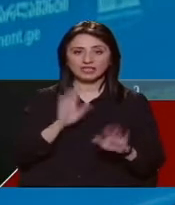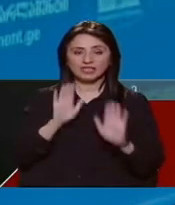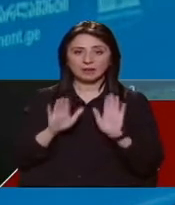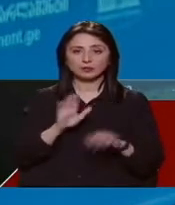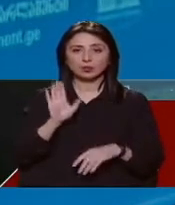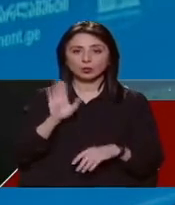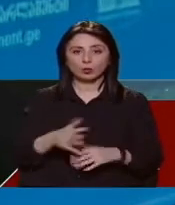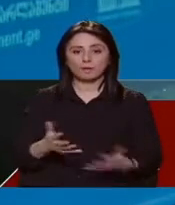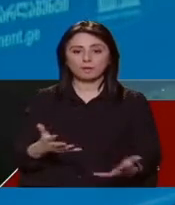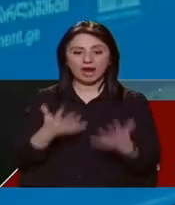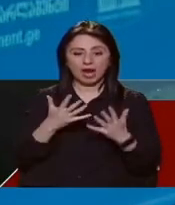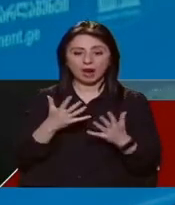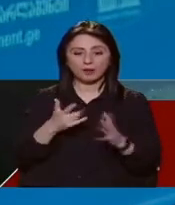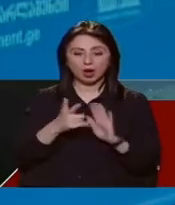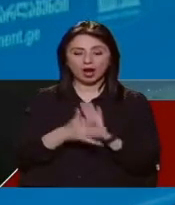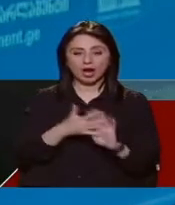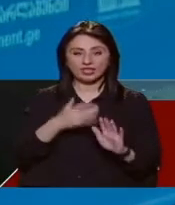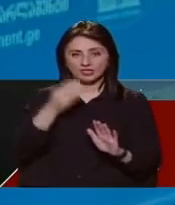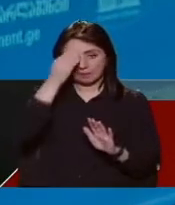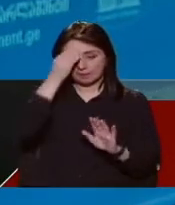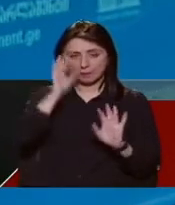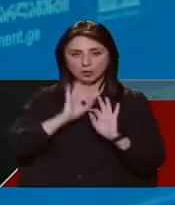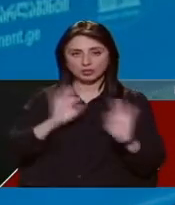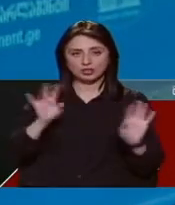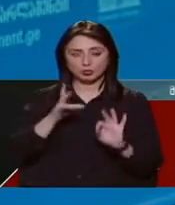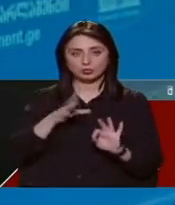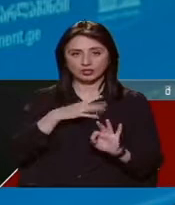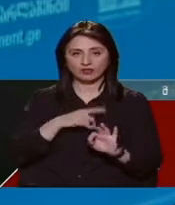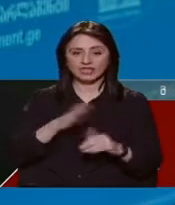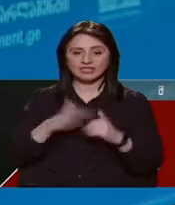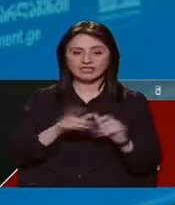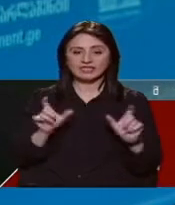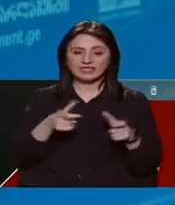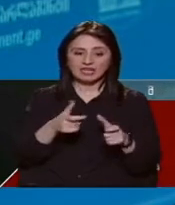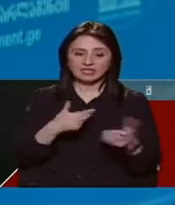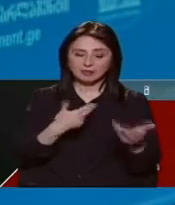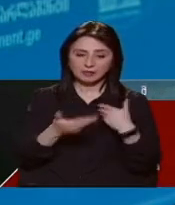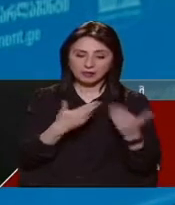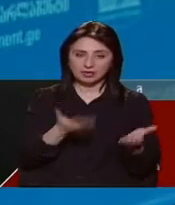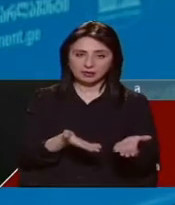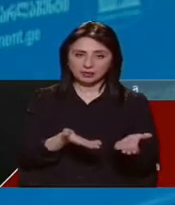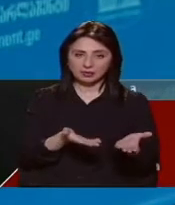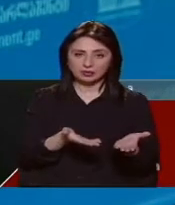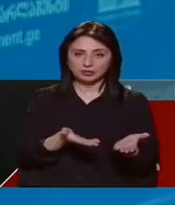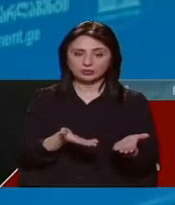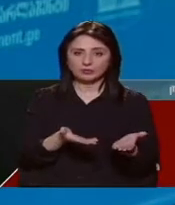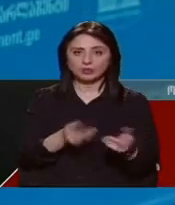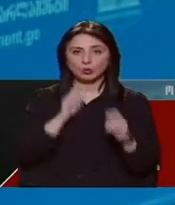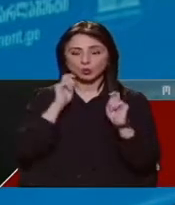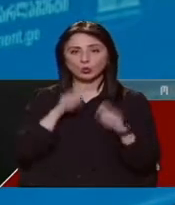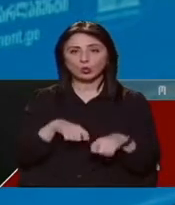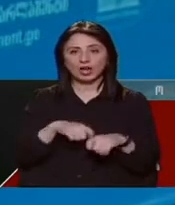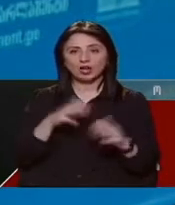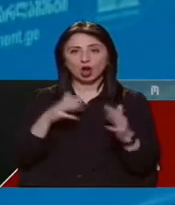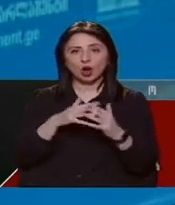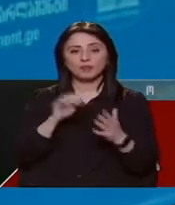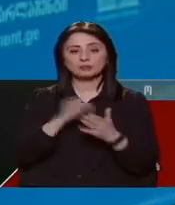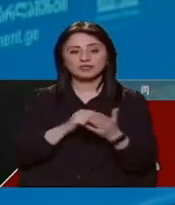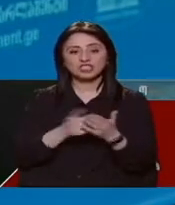ხელმძღვანელებს უფრო კაფიო და გასაგები პოზიცია როქონდათ სანქციებთან მიმართებაში, უკრაინის